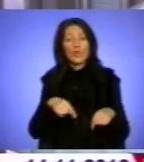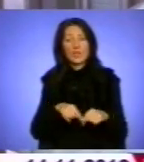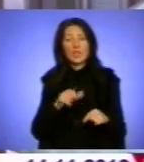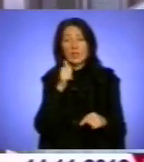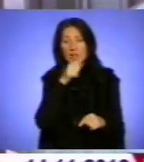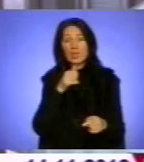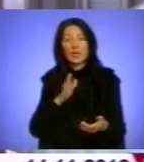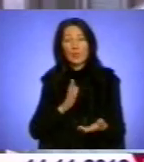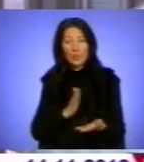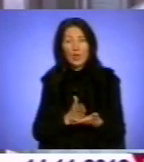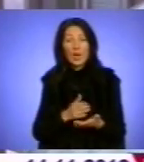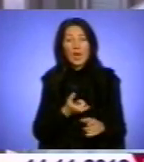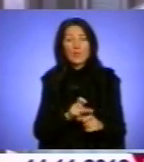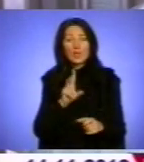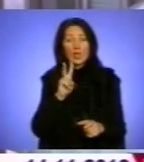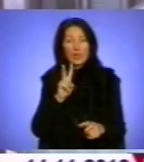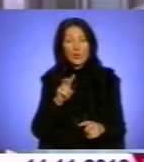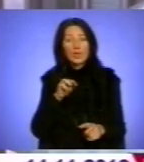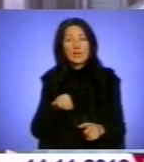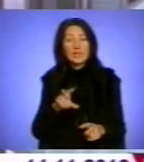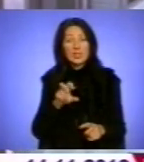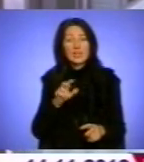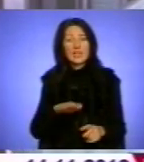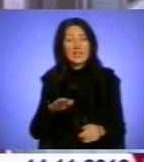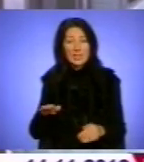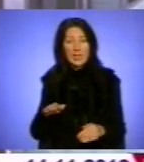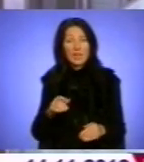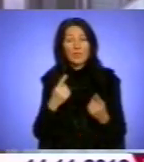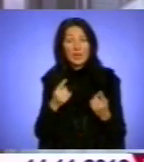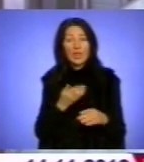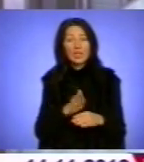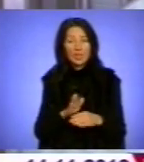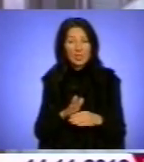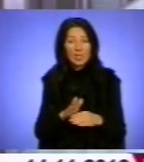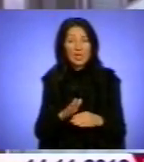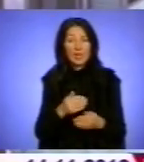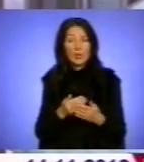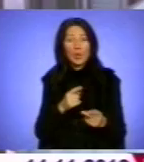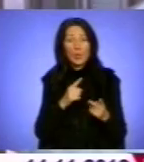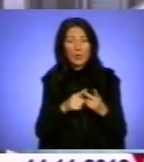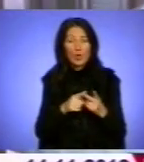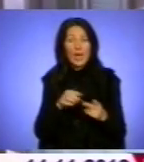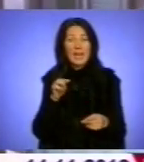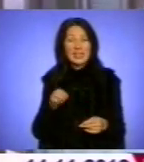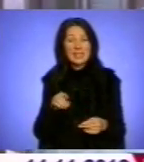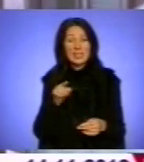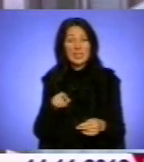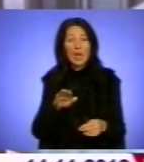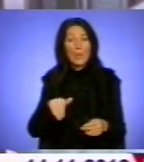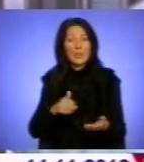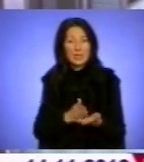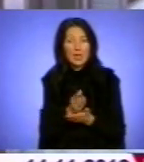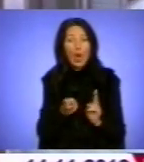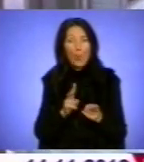перебуває більше як 2300 дітей. Значна частина, десь 1500 з них після